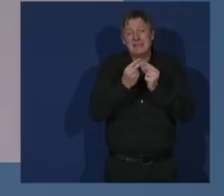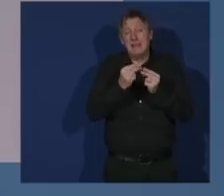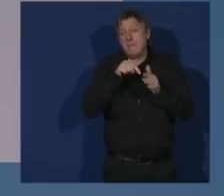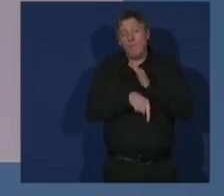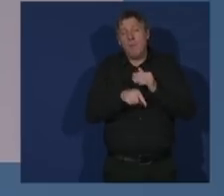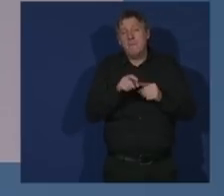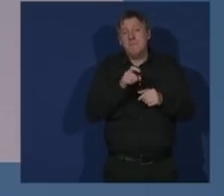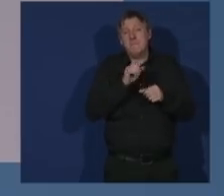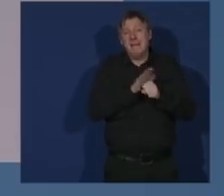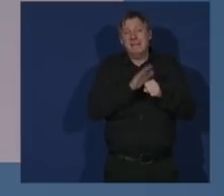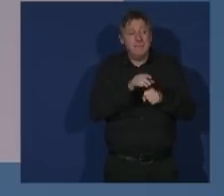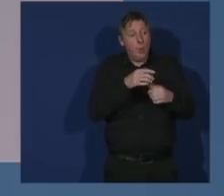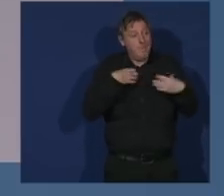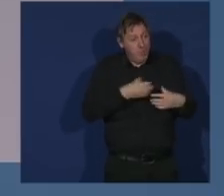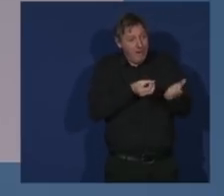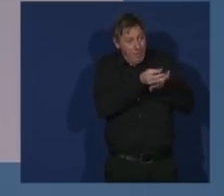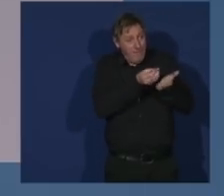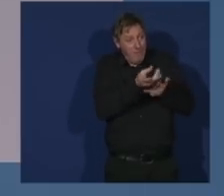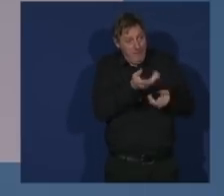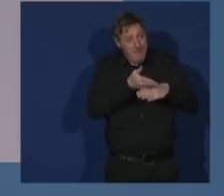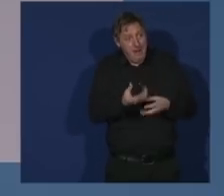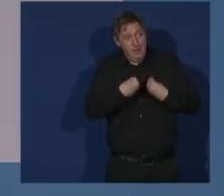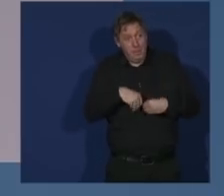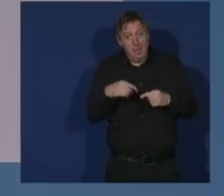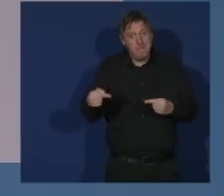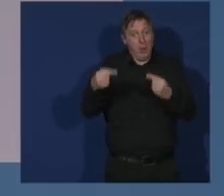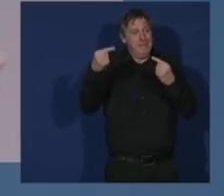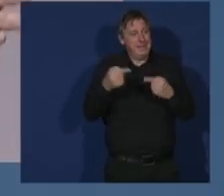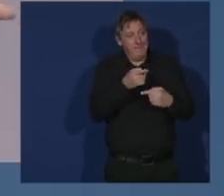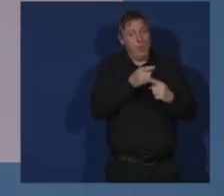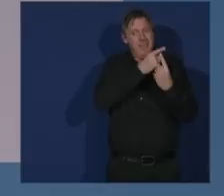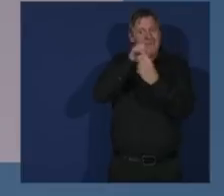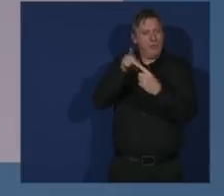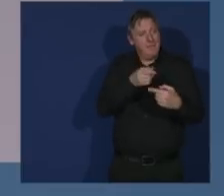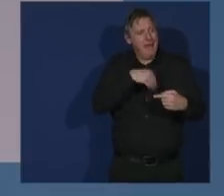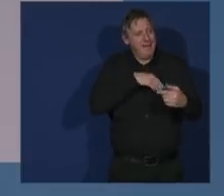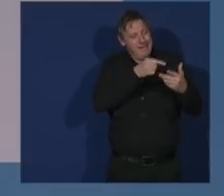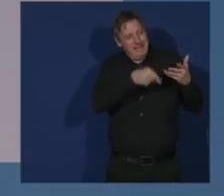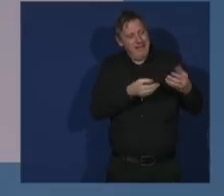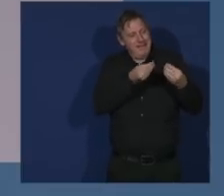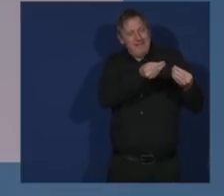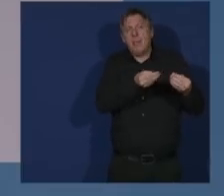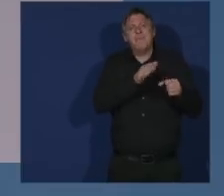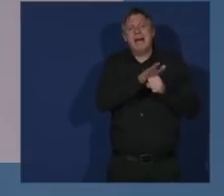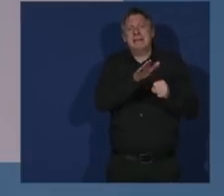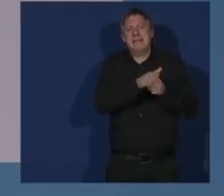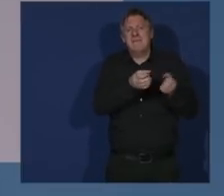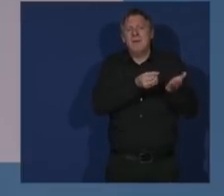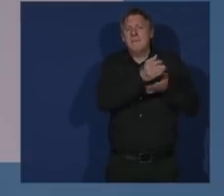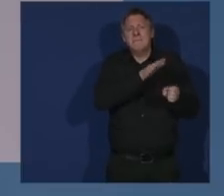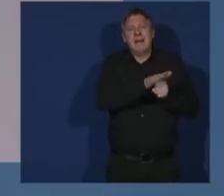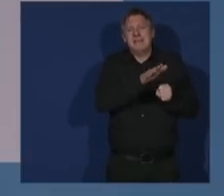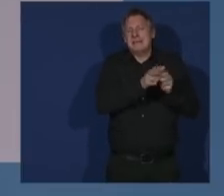se défendre quand nous avons traversé quelques polémiques. Je vais le dire avec mes mots, et j'emprunte